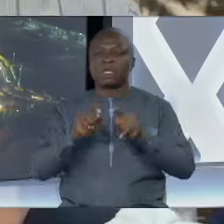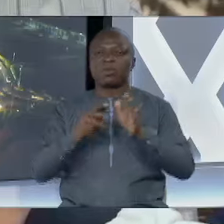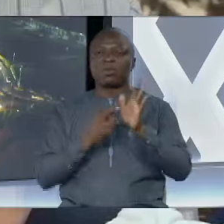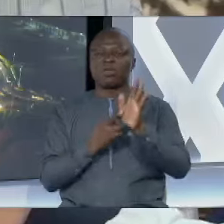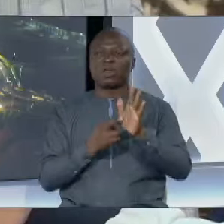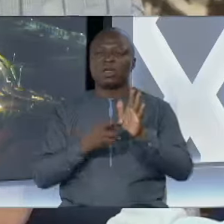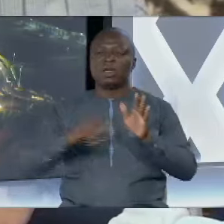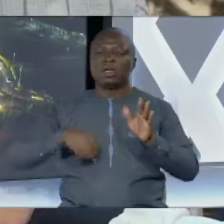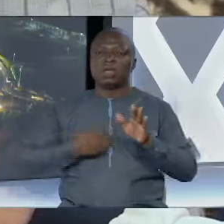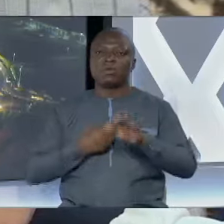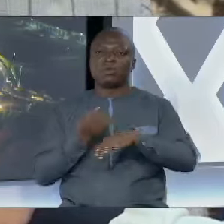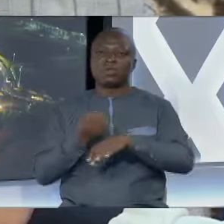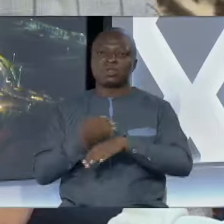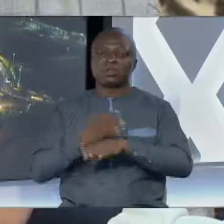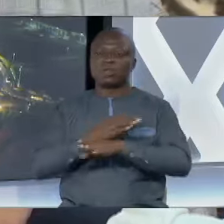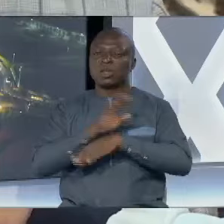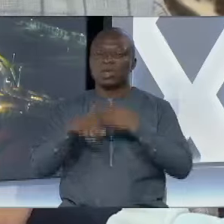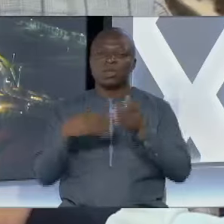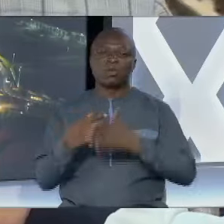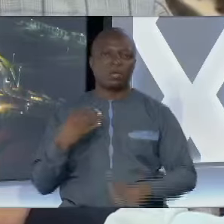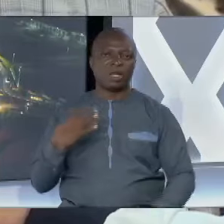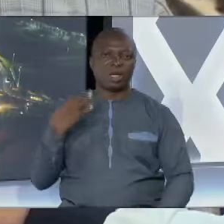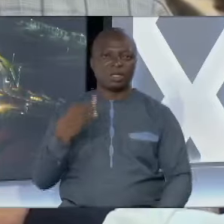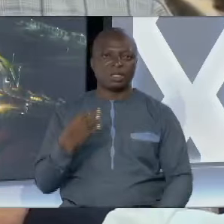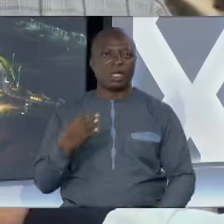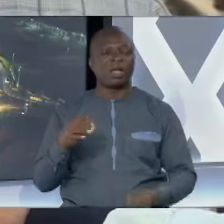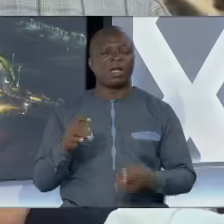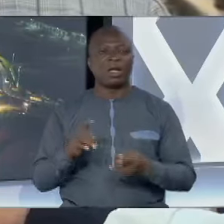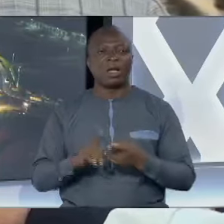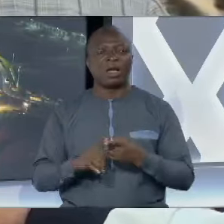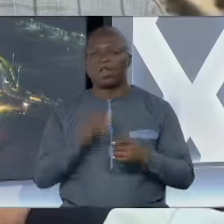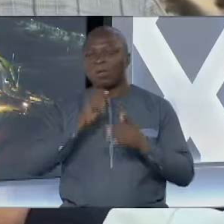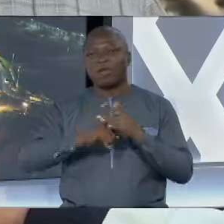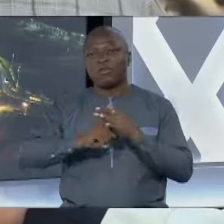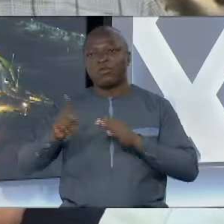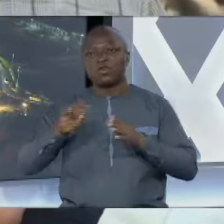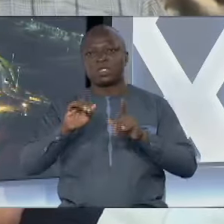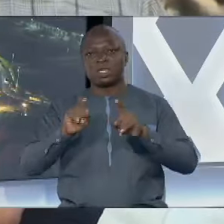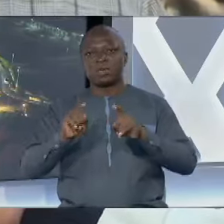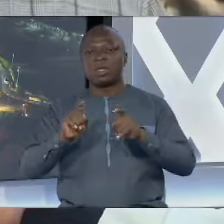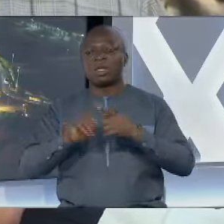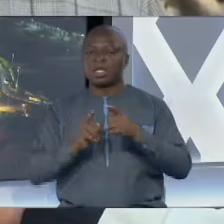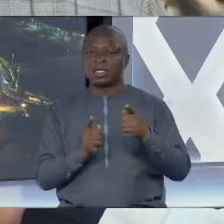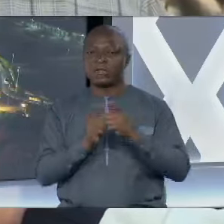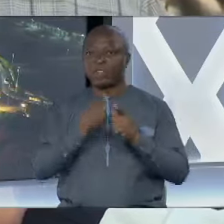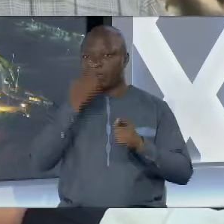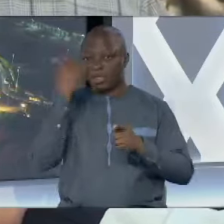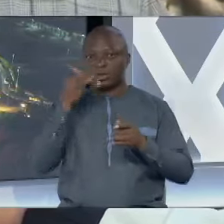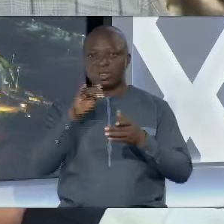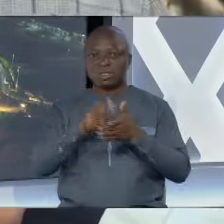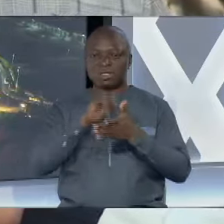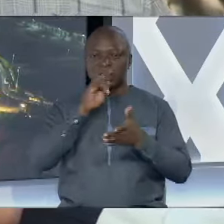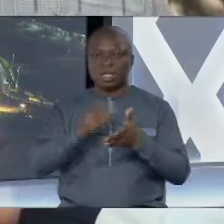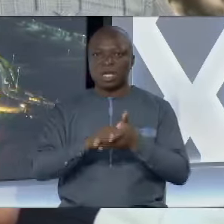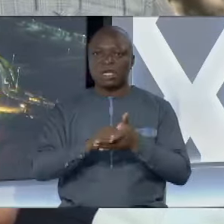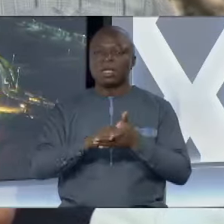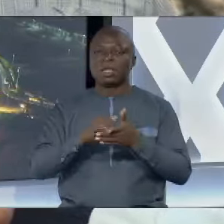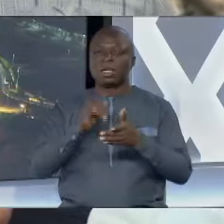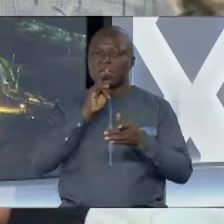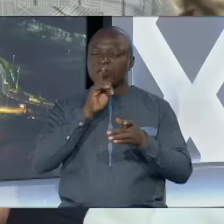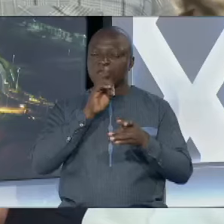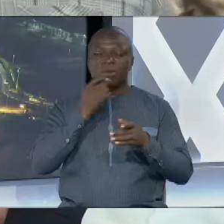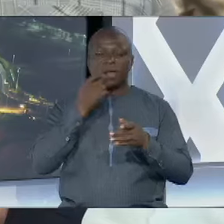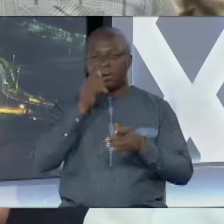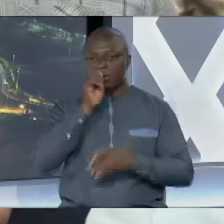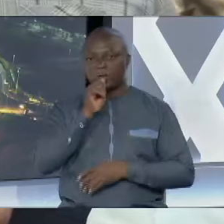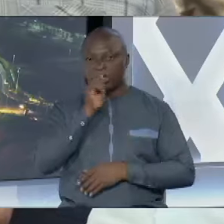nous exhortons tous les candidats à ne pas fuir ces examens et à les affronter parce que c'est ça qui est le sérieux.